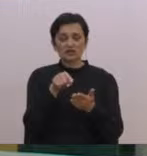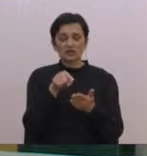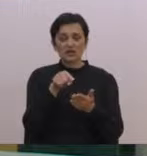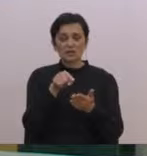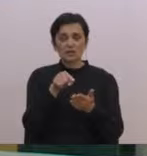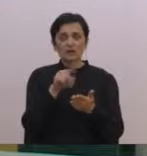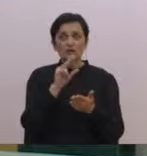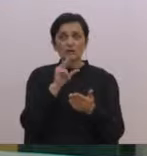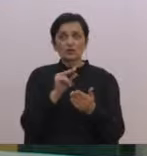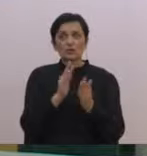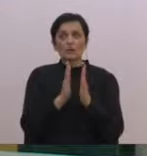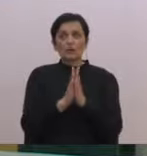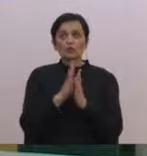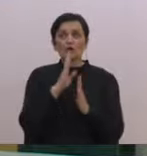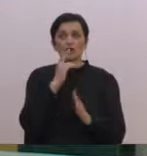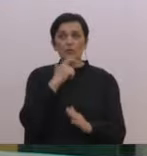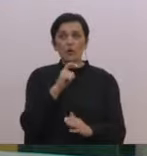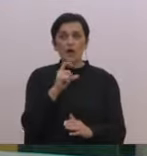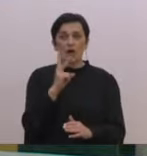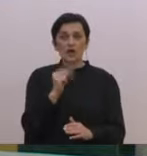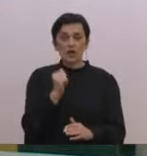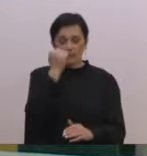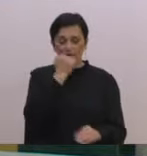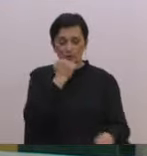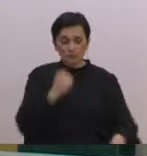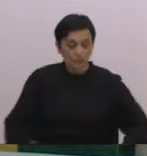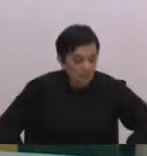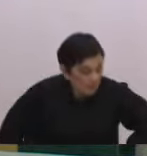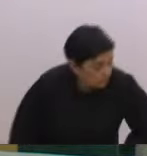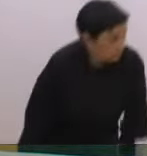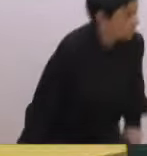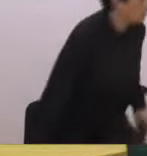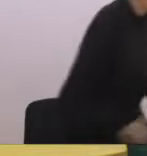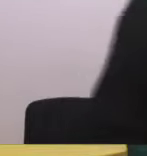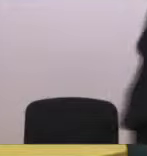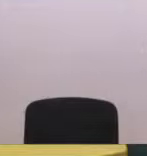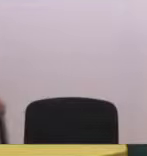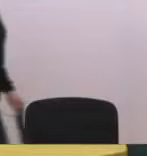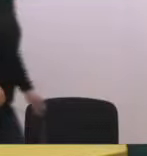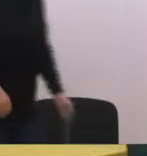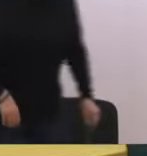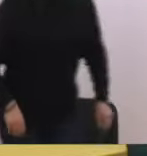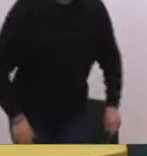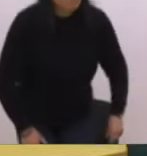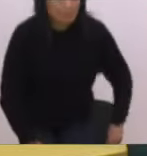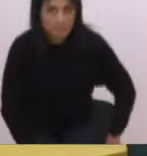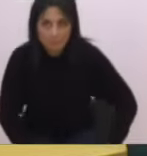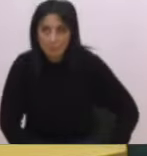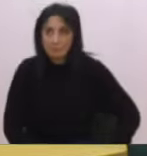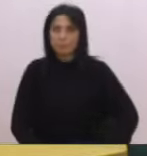dacă ctrot caldă tu bleca. Adiopt. თქვენ დღეს მოვისმინეთ საკმაოდ